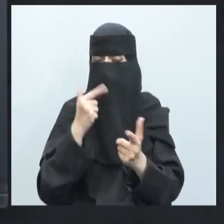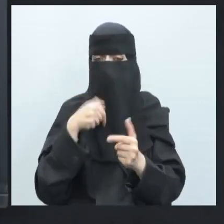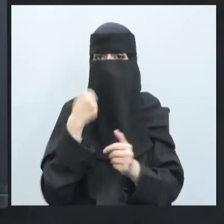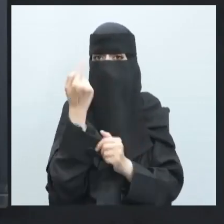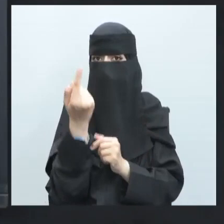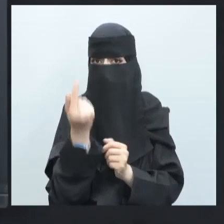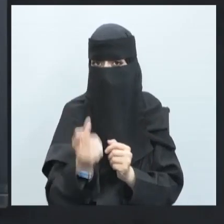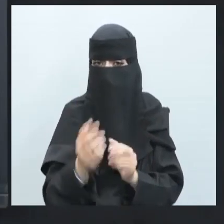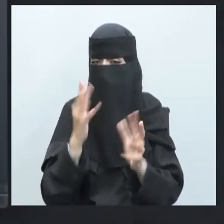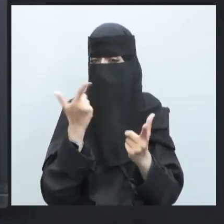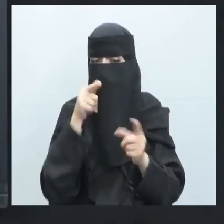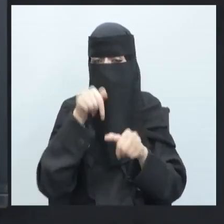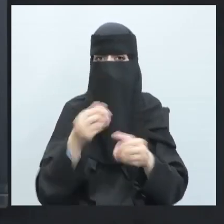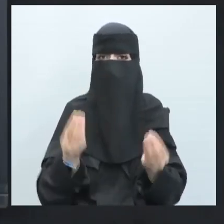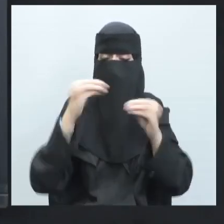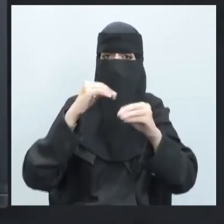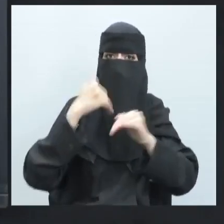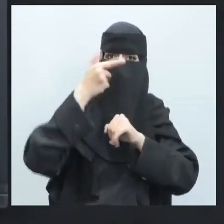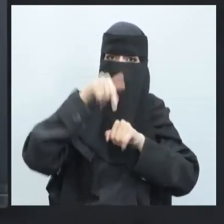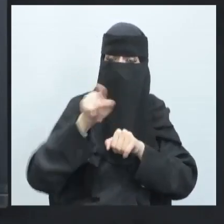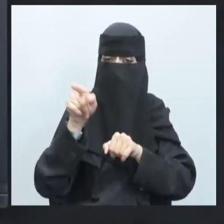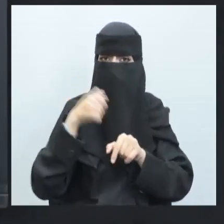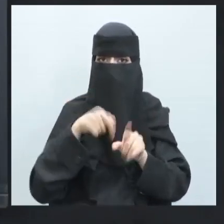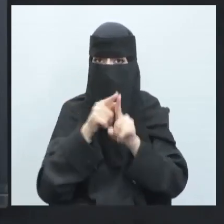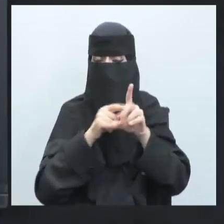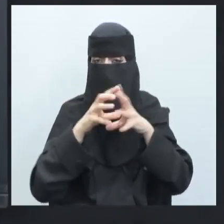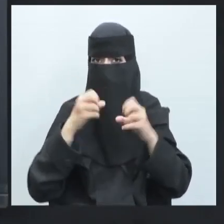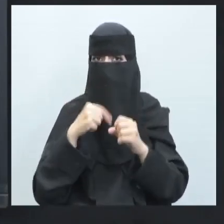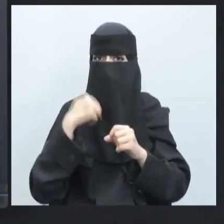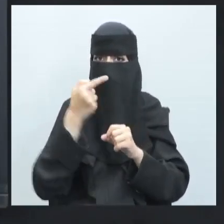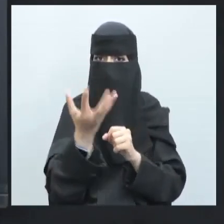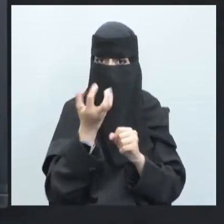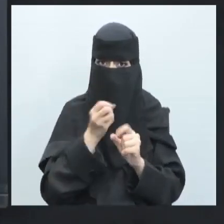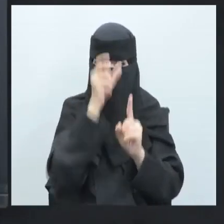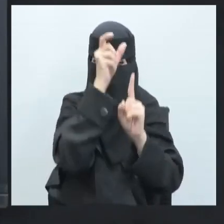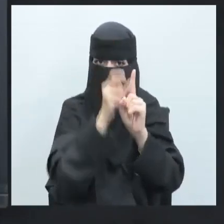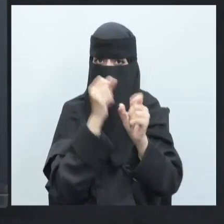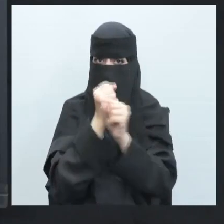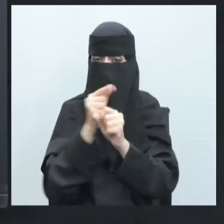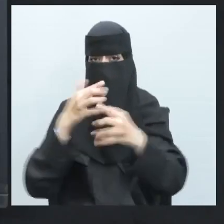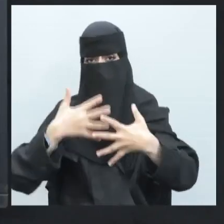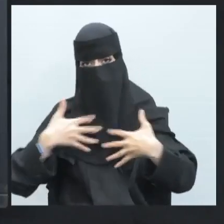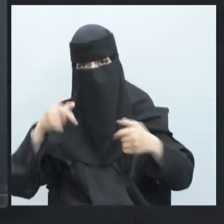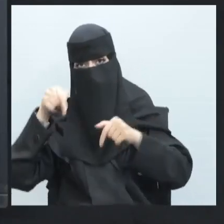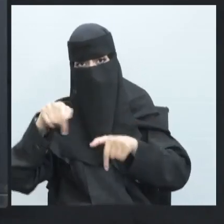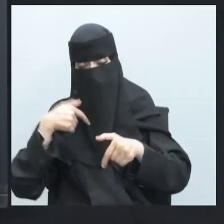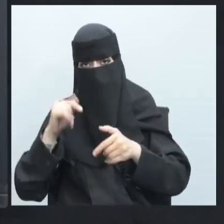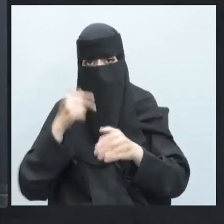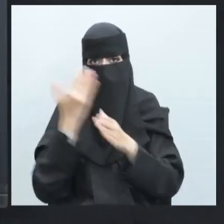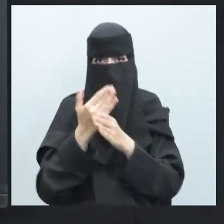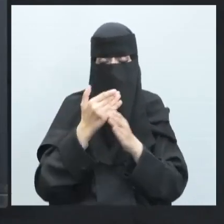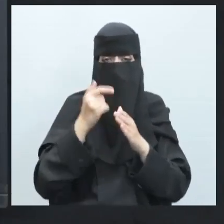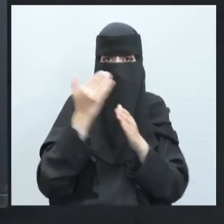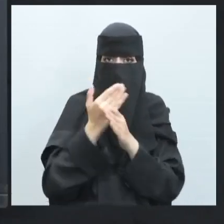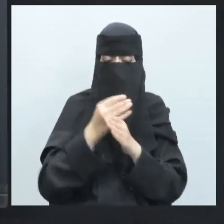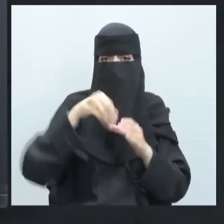طلباته وبالتالي هنا ايضا ياتي هذا الامر بمعنى لكي اكسب رضى الموظف الذي سيكون هو مصدر للانتاج لابد ان